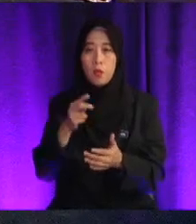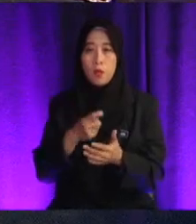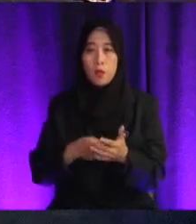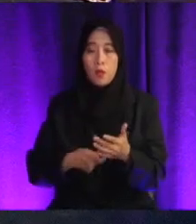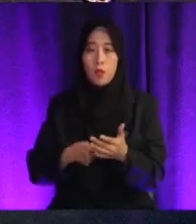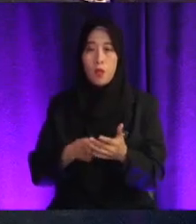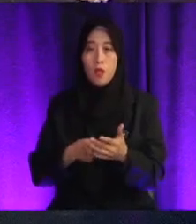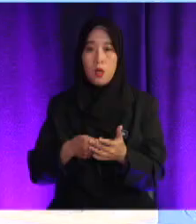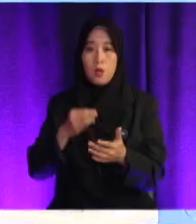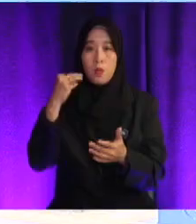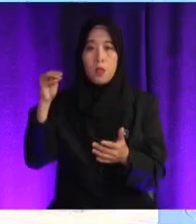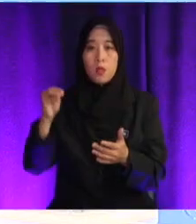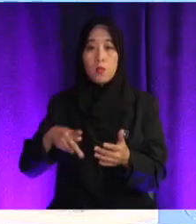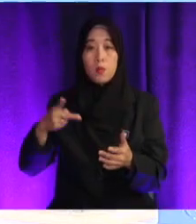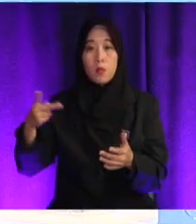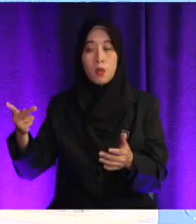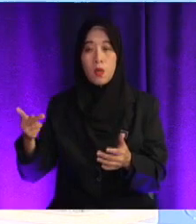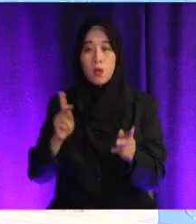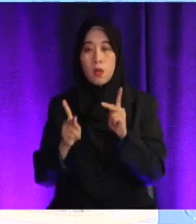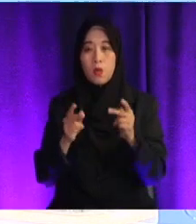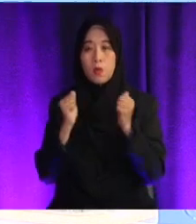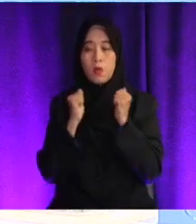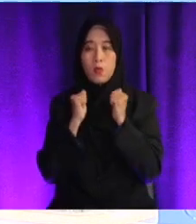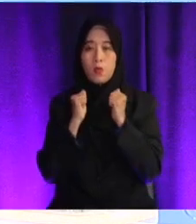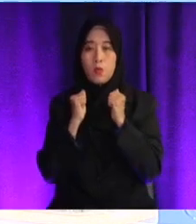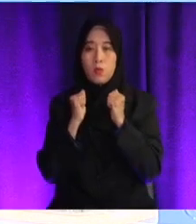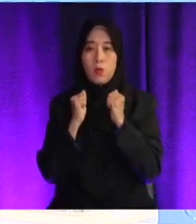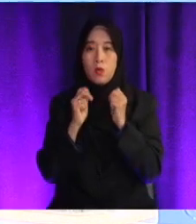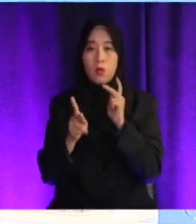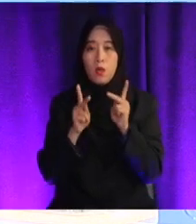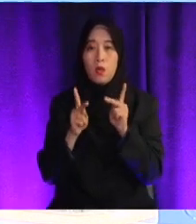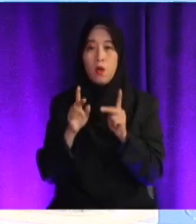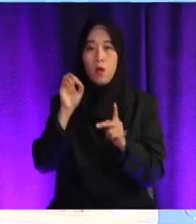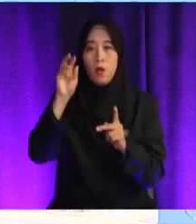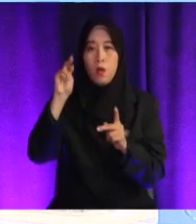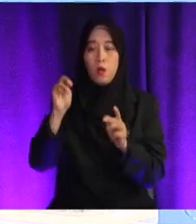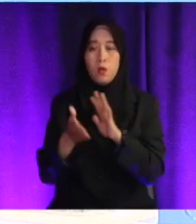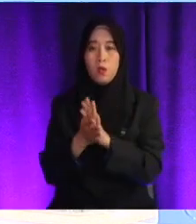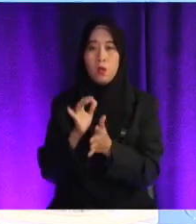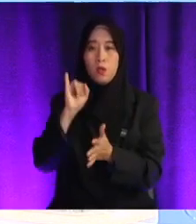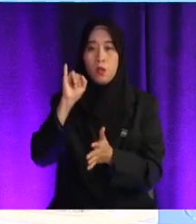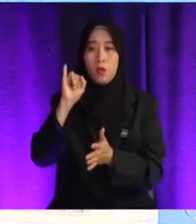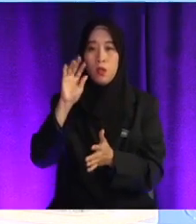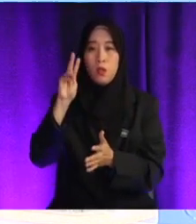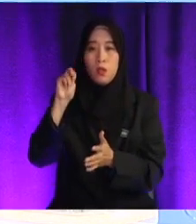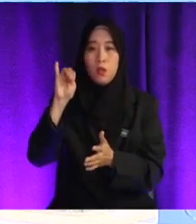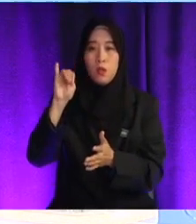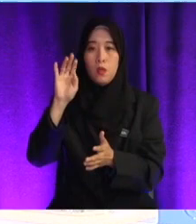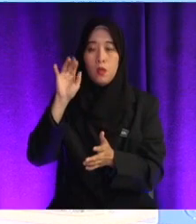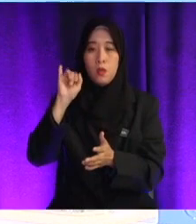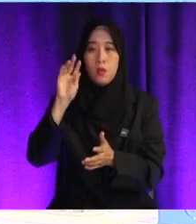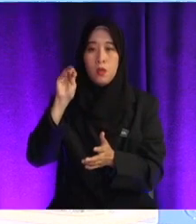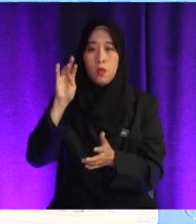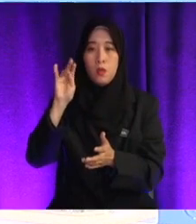contohlah kalau bila sejuk dia jadi kosong, mahupun ataupun bila on dia jadi infinity. Itu kesimpulannya laras suhu dalam keadaan tidak baik. Betul